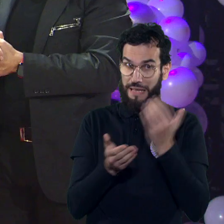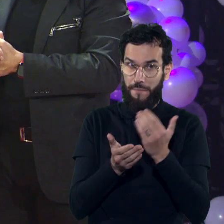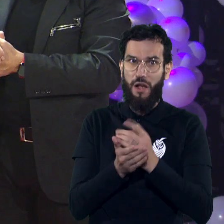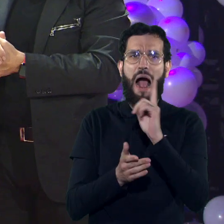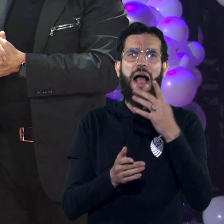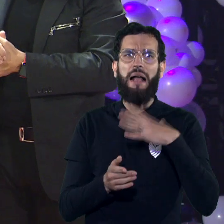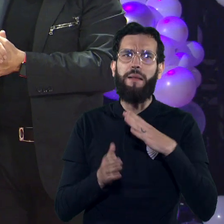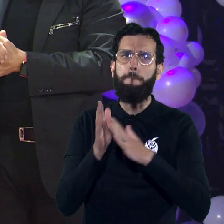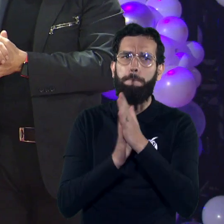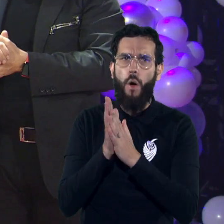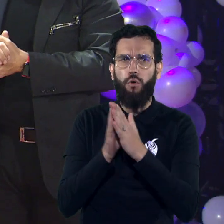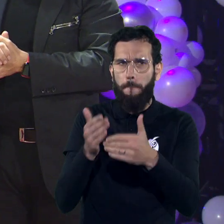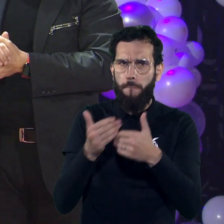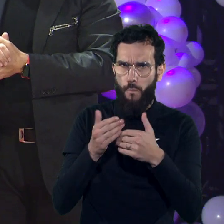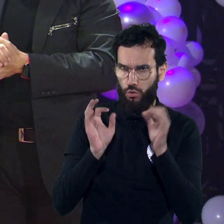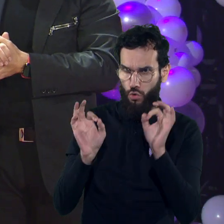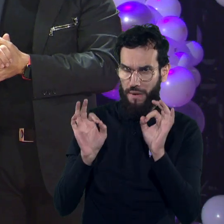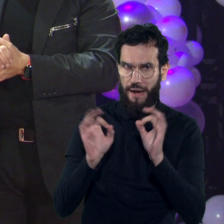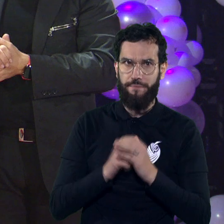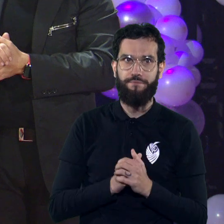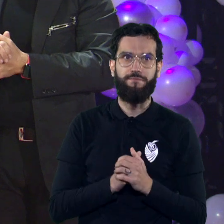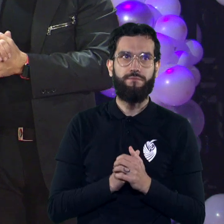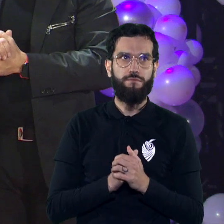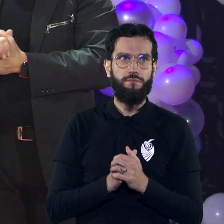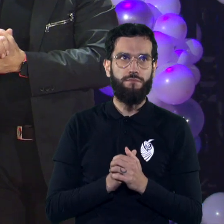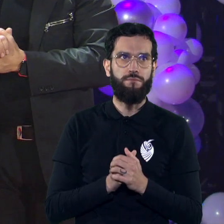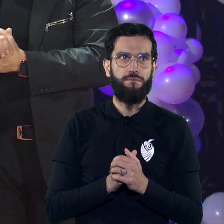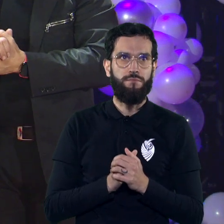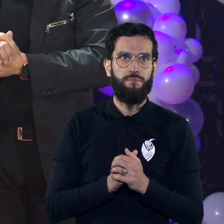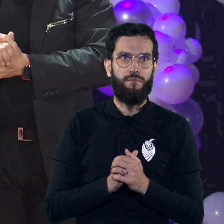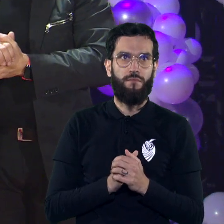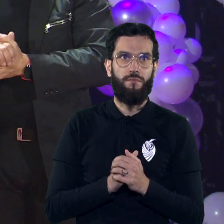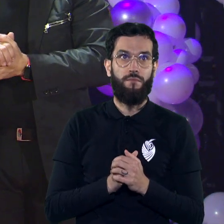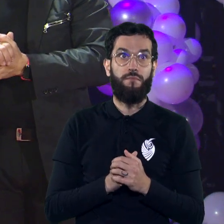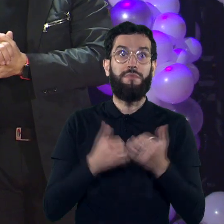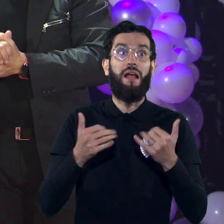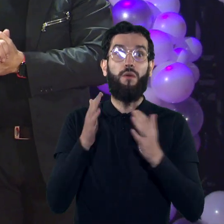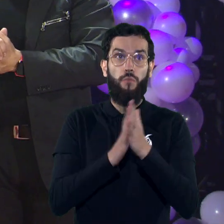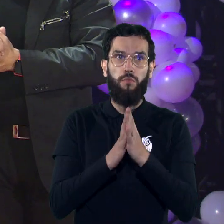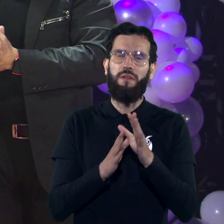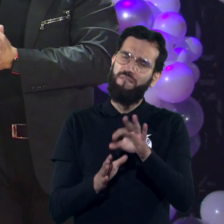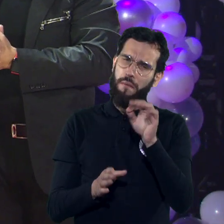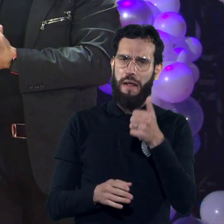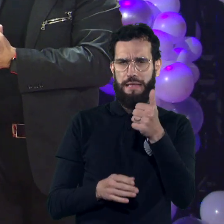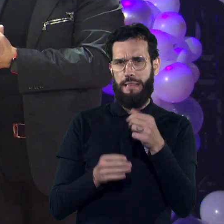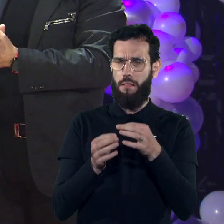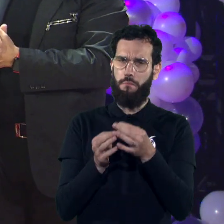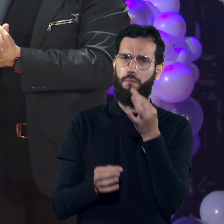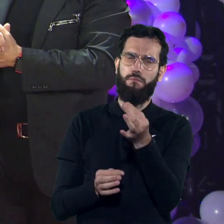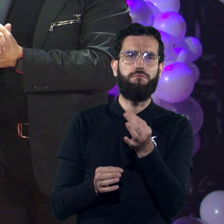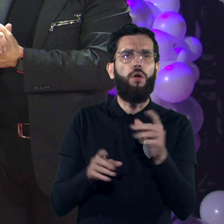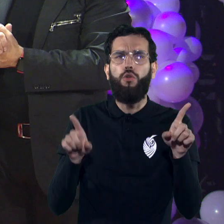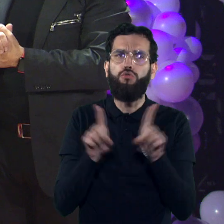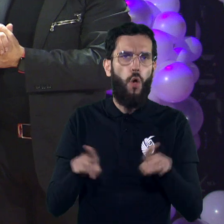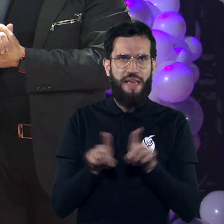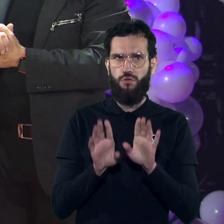ale najskôr by som ťa chcel poprosiť o takú malú pomoc, nakoľko dnes mi asistuje kúzelník, tak prosím ťa, vyber si jednu kartu. Je v podstate úplne